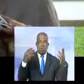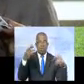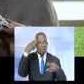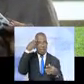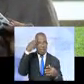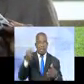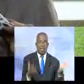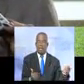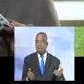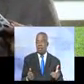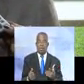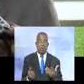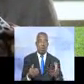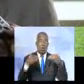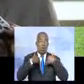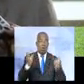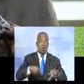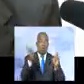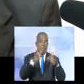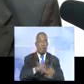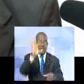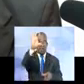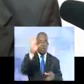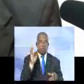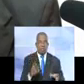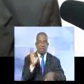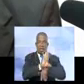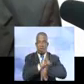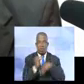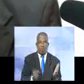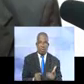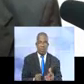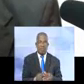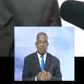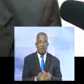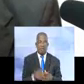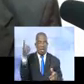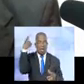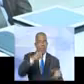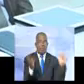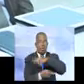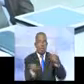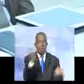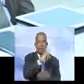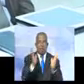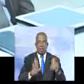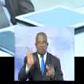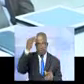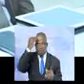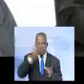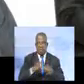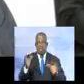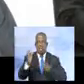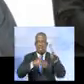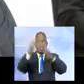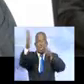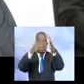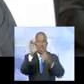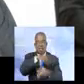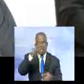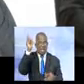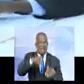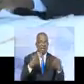très important aussi pour trouver un ancrage institutionnel. Pour le représentant du ministre de la Construction, la nécessité d'offrir un cadre de vie